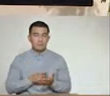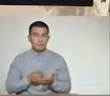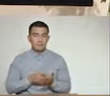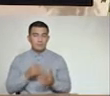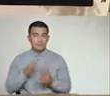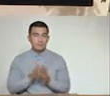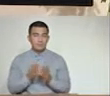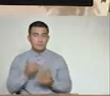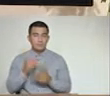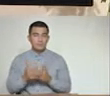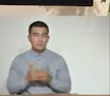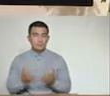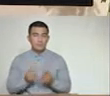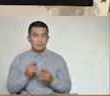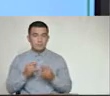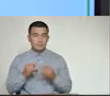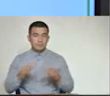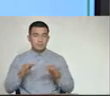darsimizni boshlaymiz.